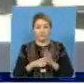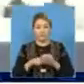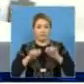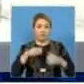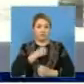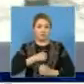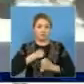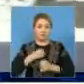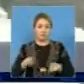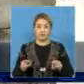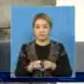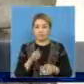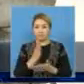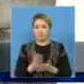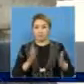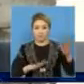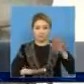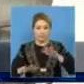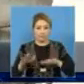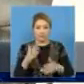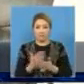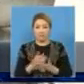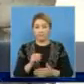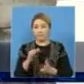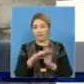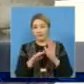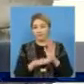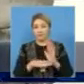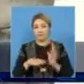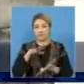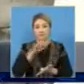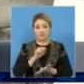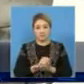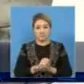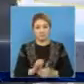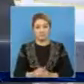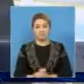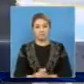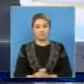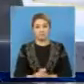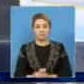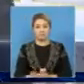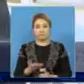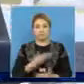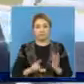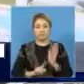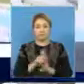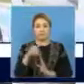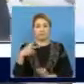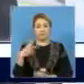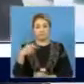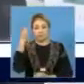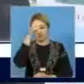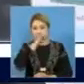и душевыми. Здесь также будет бассейн. Проект реализуется в рамках программы «Дорожная карта занятости». Мы начали вот этот 2020